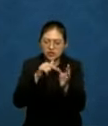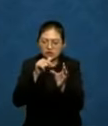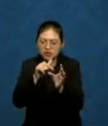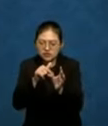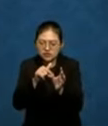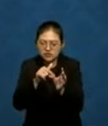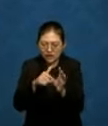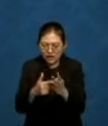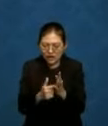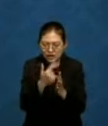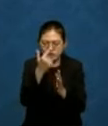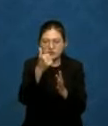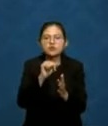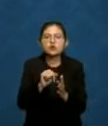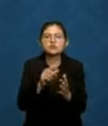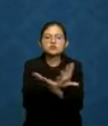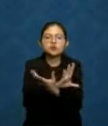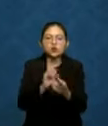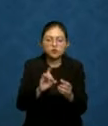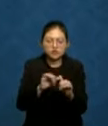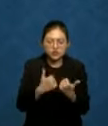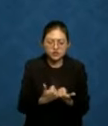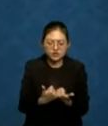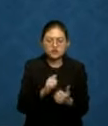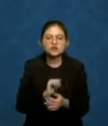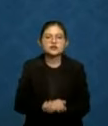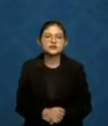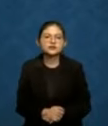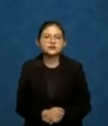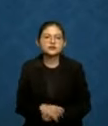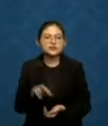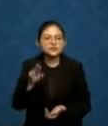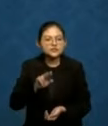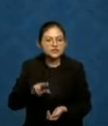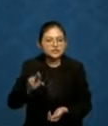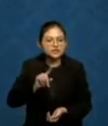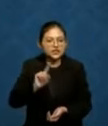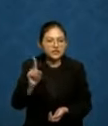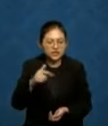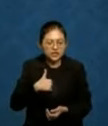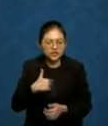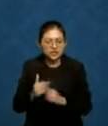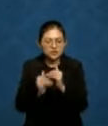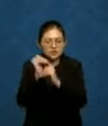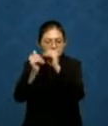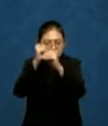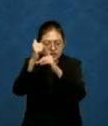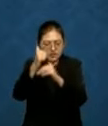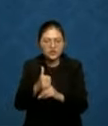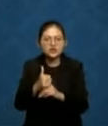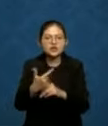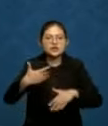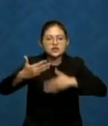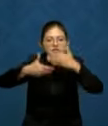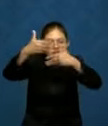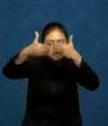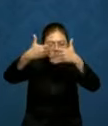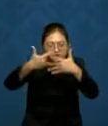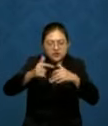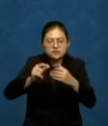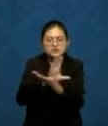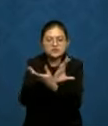บาทสำคัญในทุกมิติของสังคมโดยเฉพาะการใช้เทคโนโลยีในการขับเคลื่อนกิจกรรมทางเศรษฐกิจและ